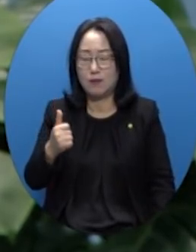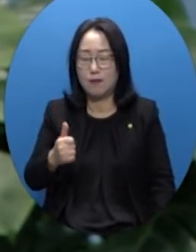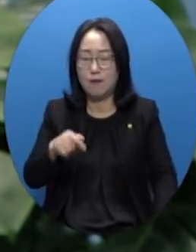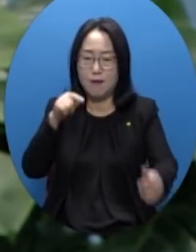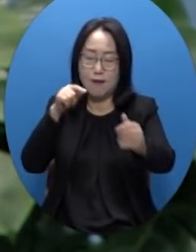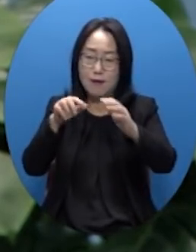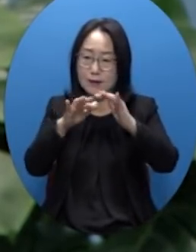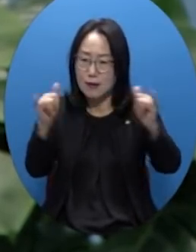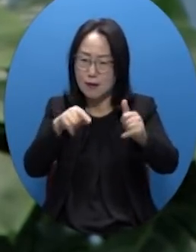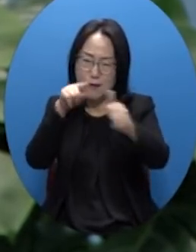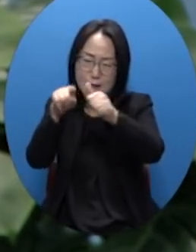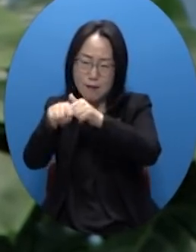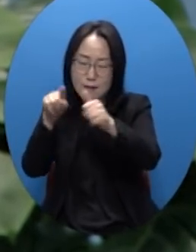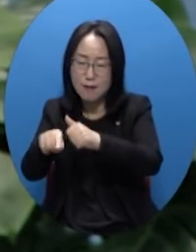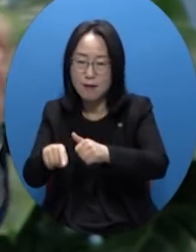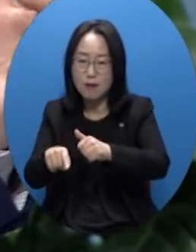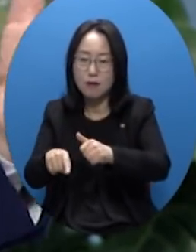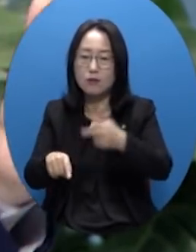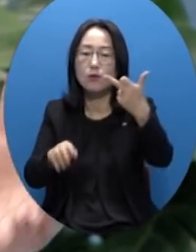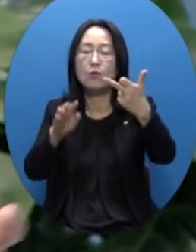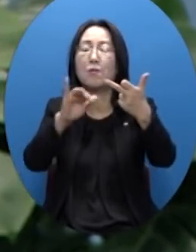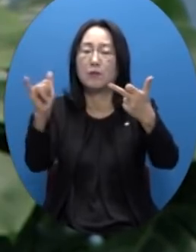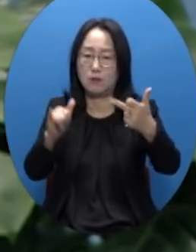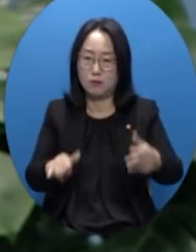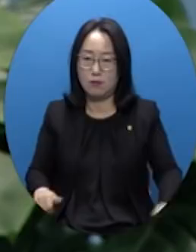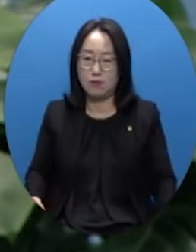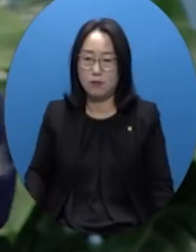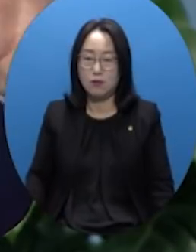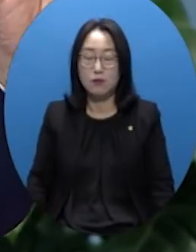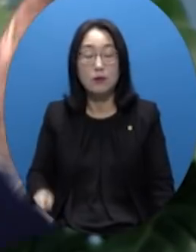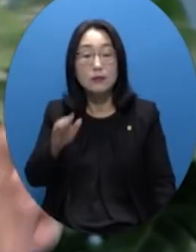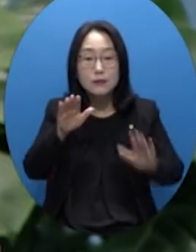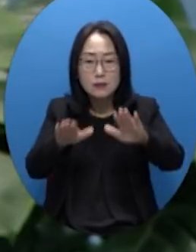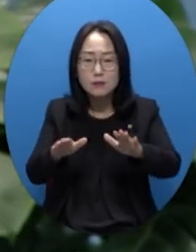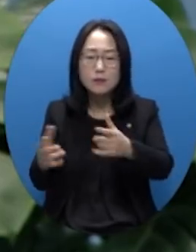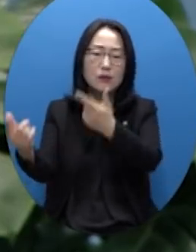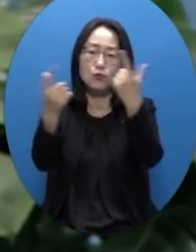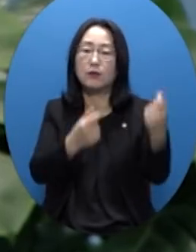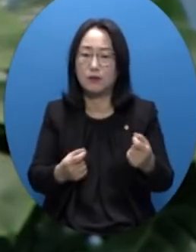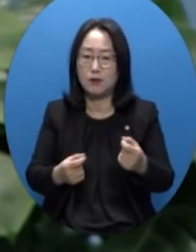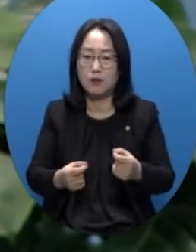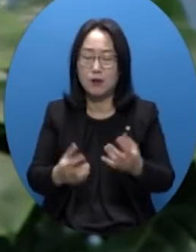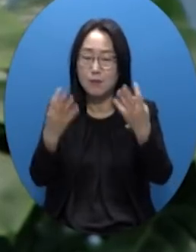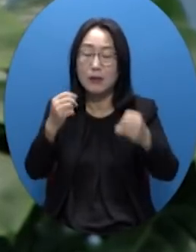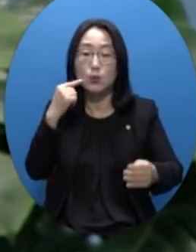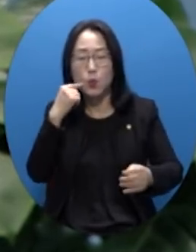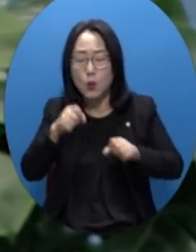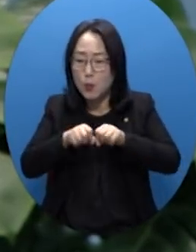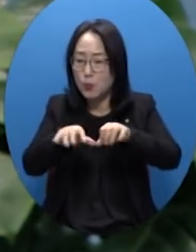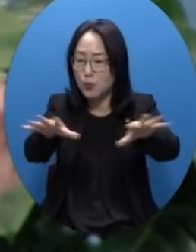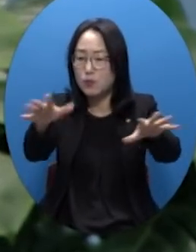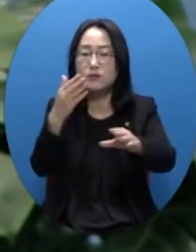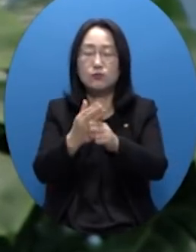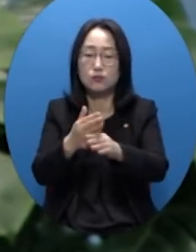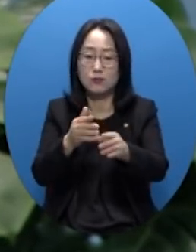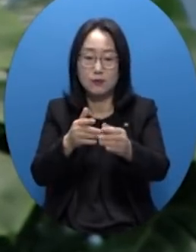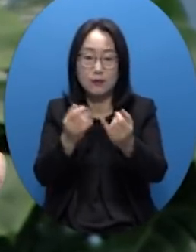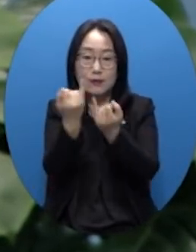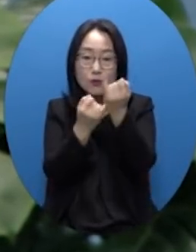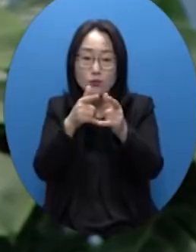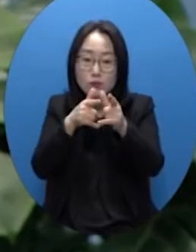살인마로 만들었던 것입니다 지금 이 사회도 많은 독이 보자 나갑니다 동성애 동희